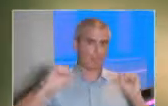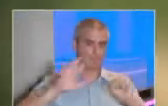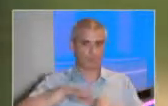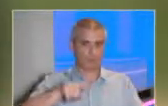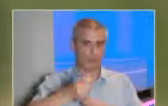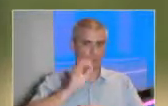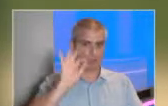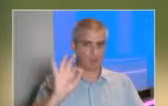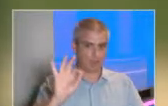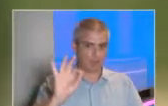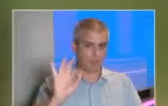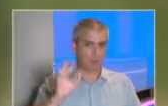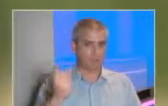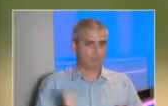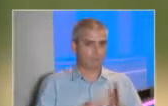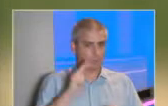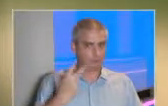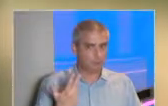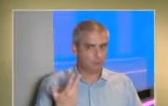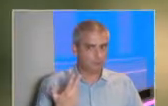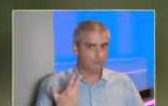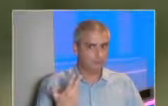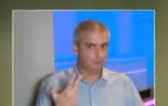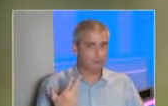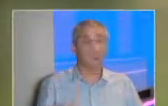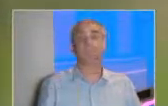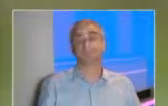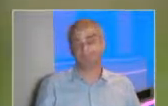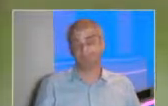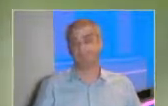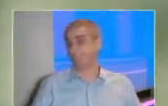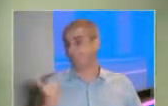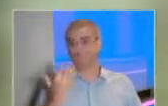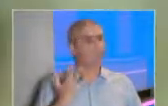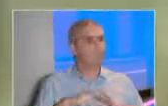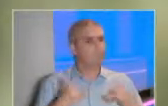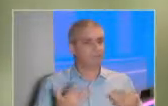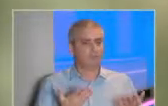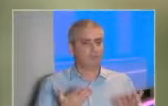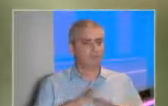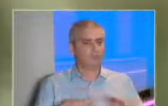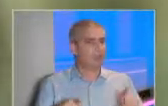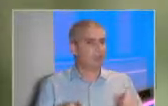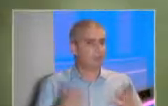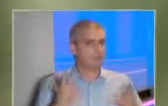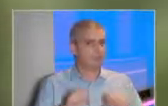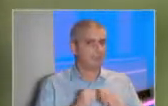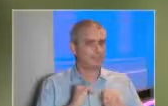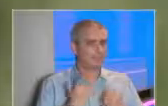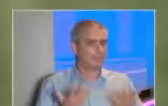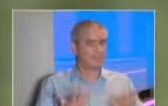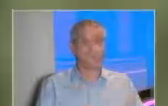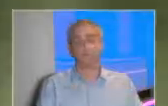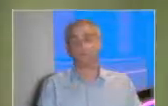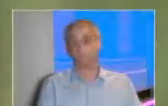בשטח החקלאי שלך, בפעם השלישית? אכן. מה המצב כרגע של השטח? כמה נזק